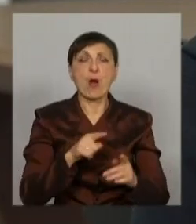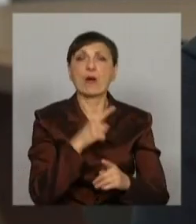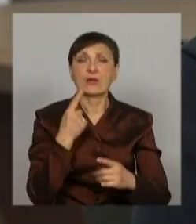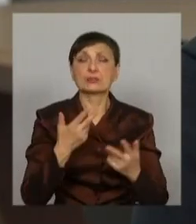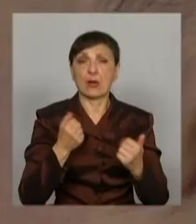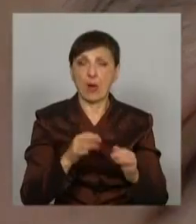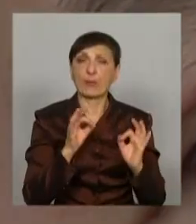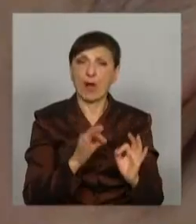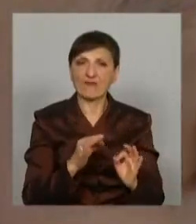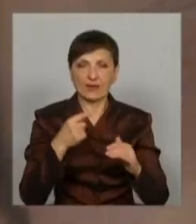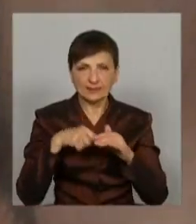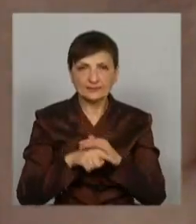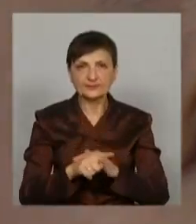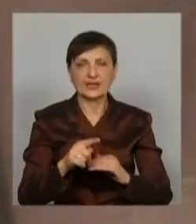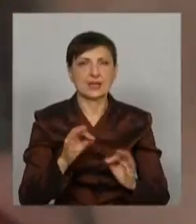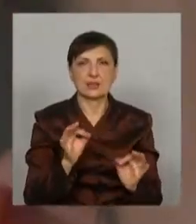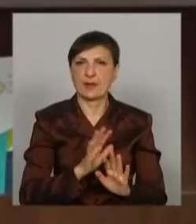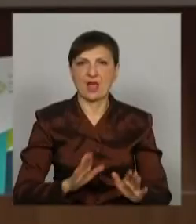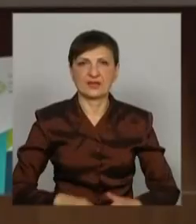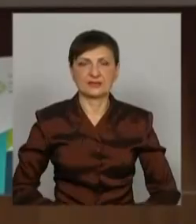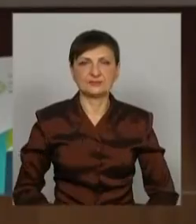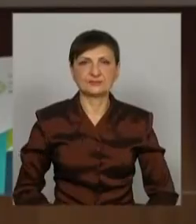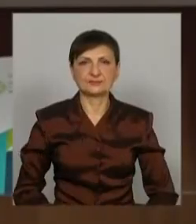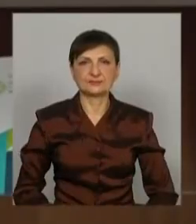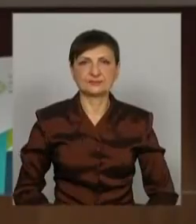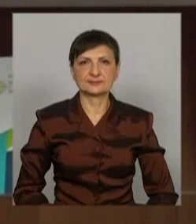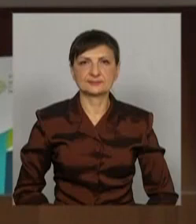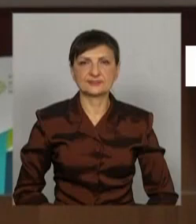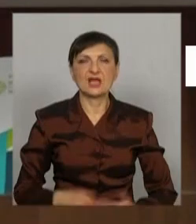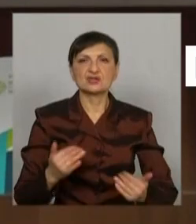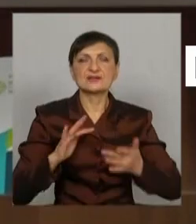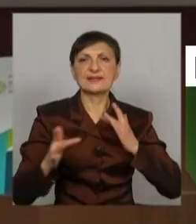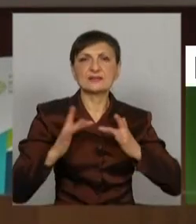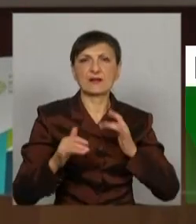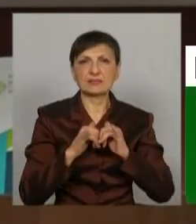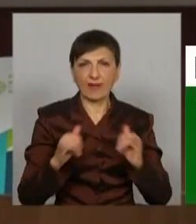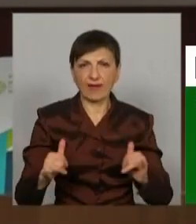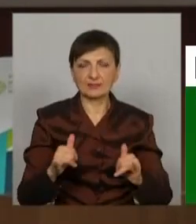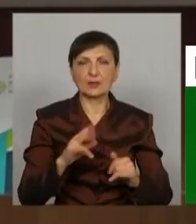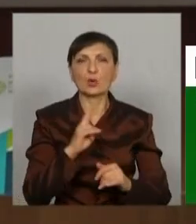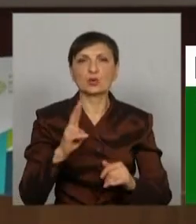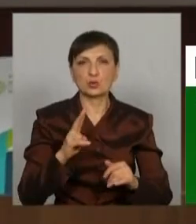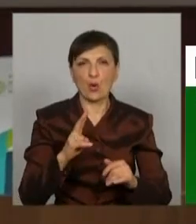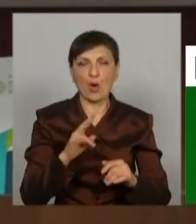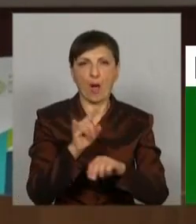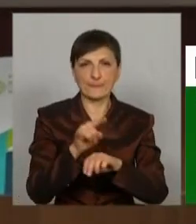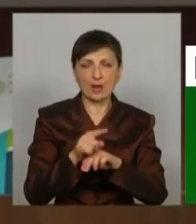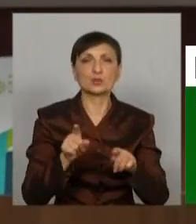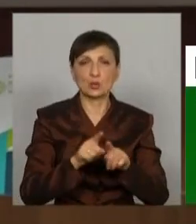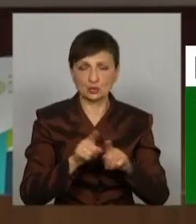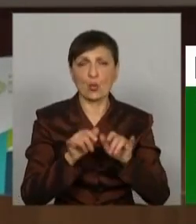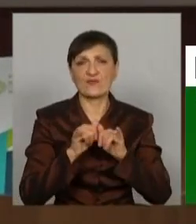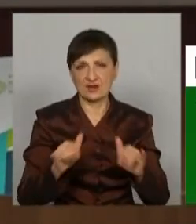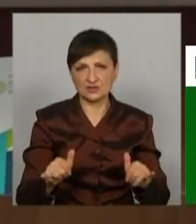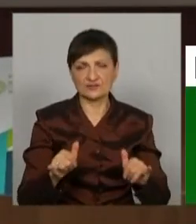привлекательными но это далеко не так как цифровизация они тоже не отстают они модальной вирусы мы сегодня наблюдаем что даже